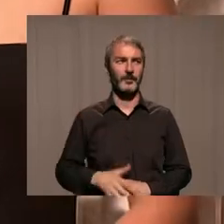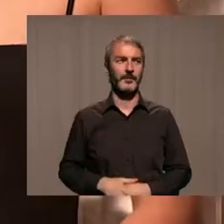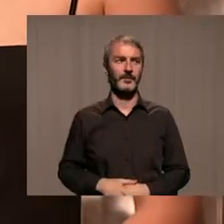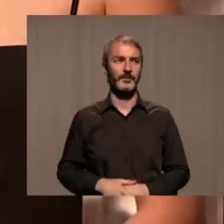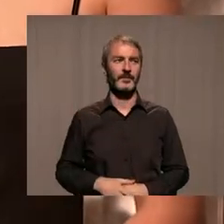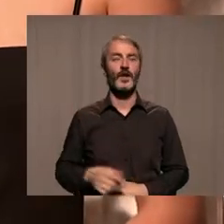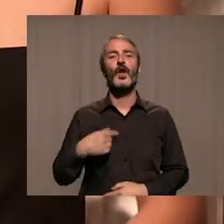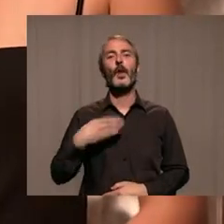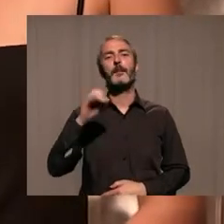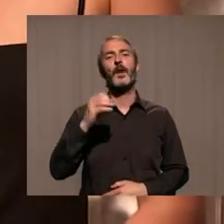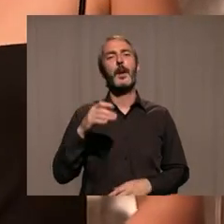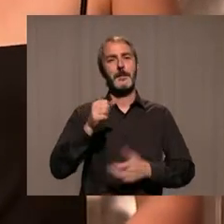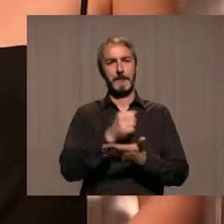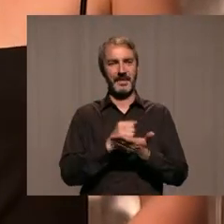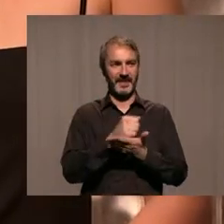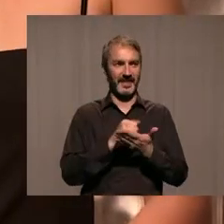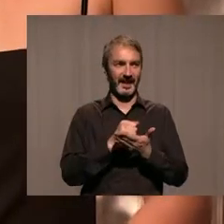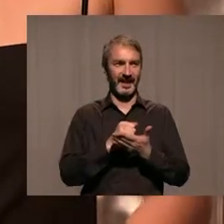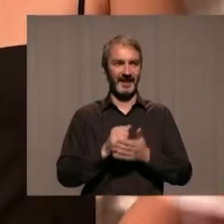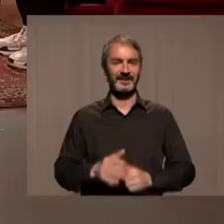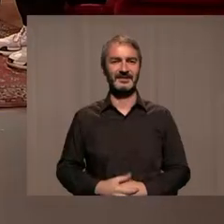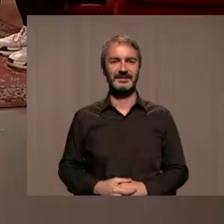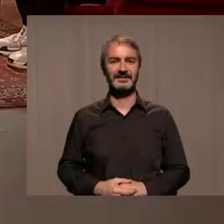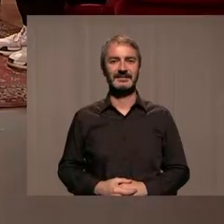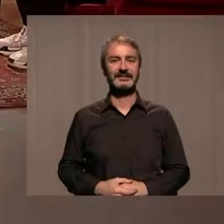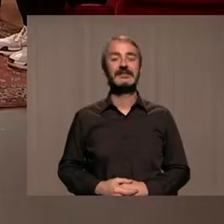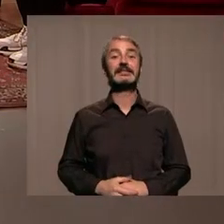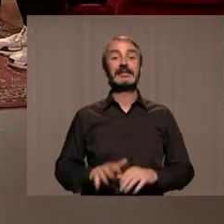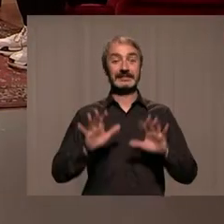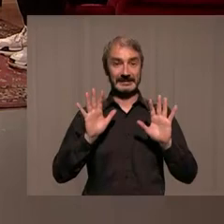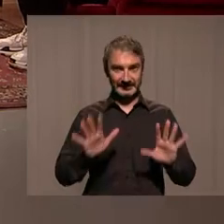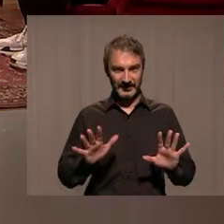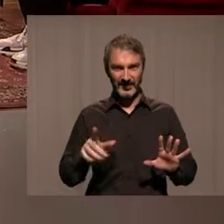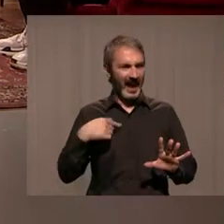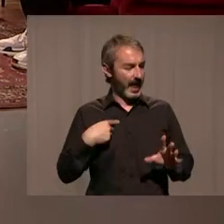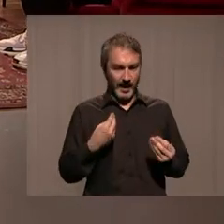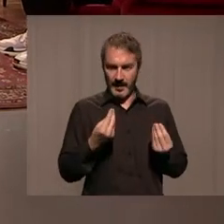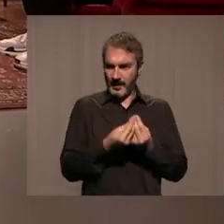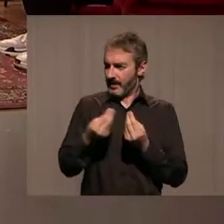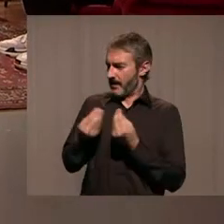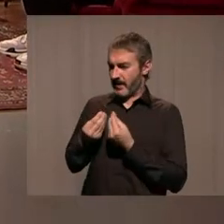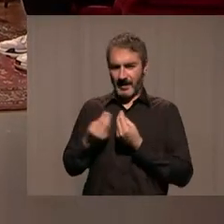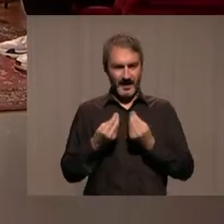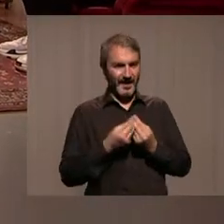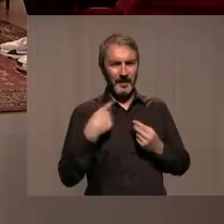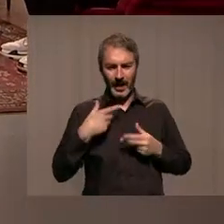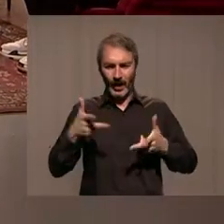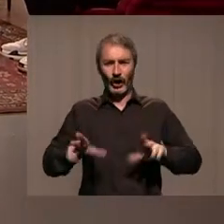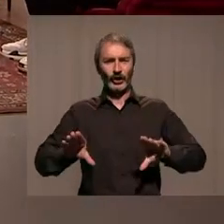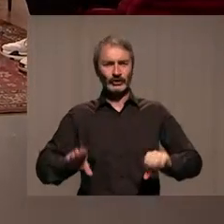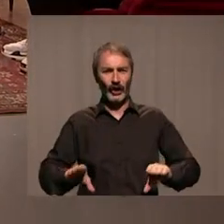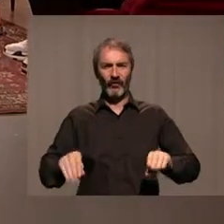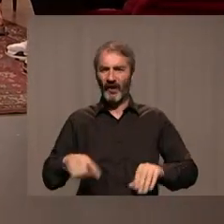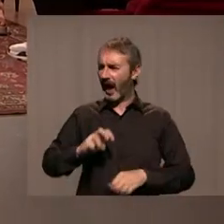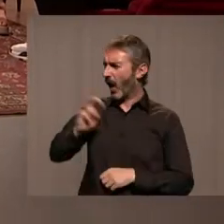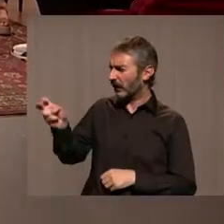doctorado en biomedicina. Es que tenemos gente importante aquí. Una cosa, mira, es que comencem a ser masses, sí. Els del sofà i els que estan tallant